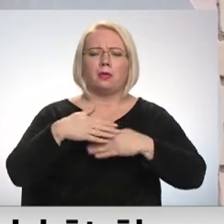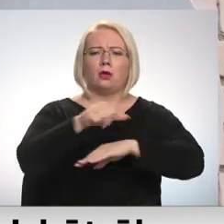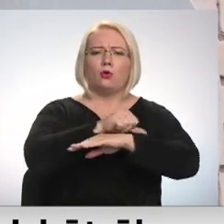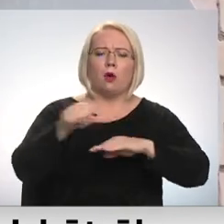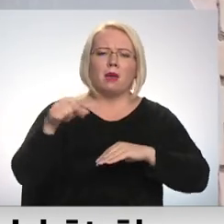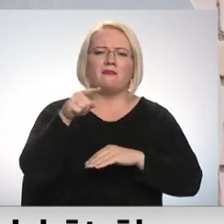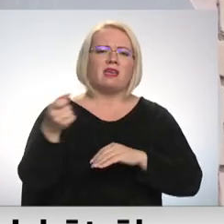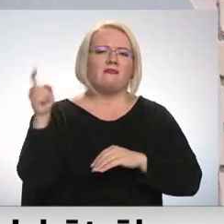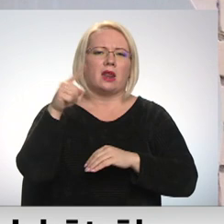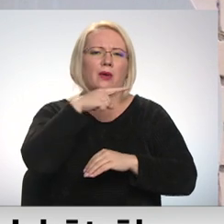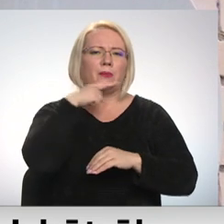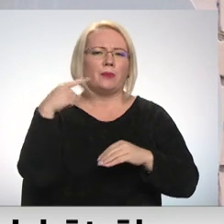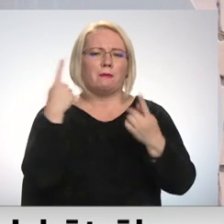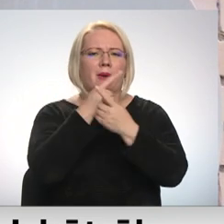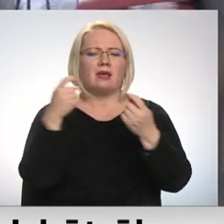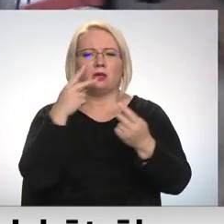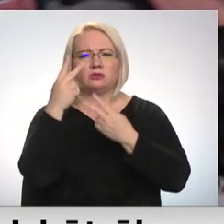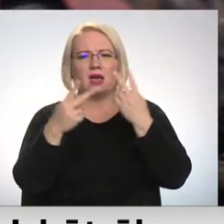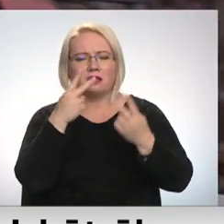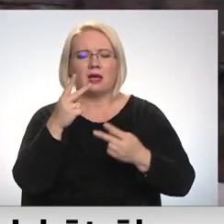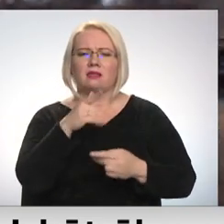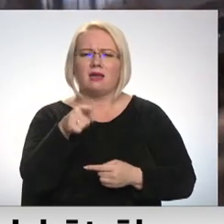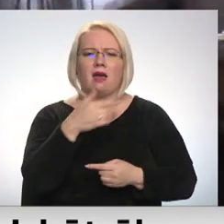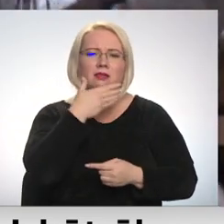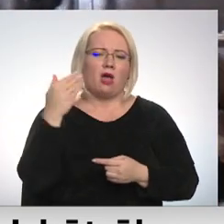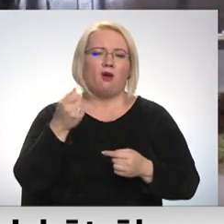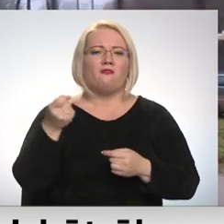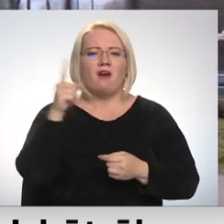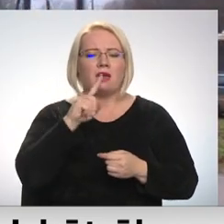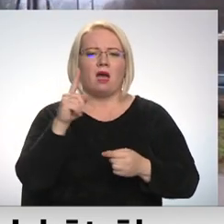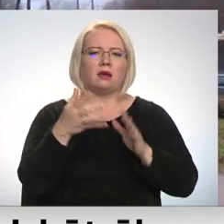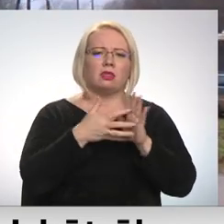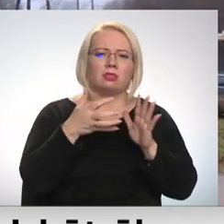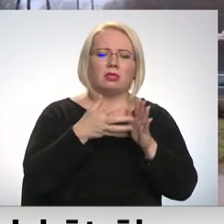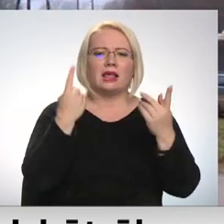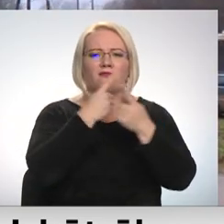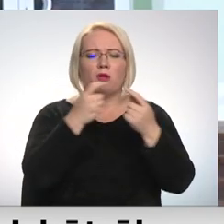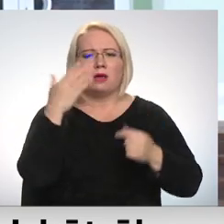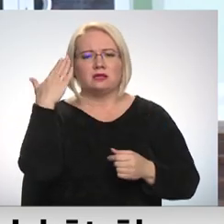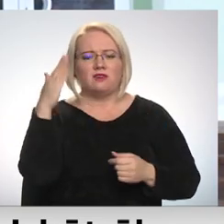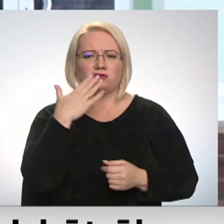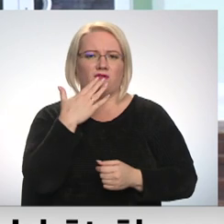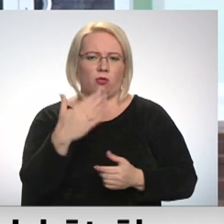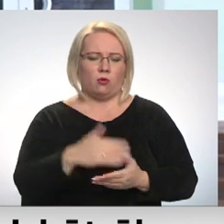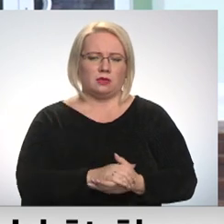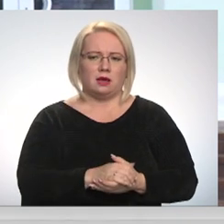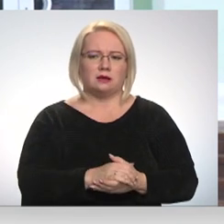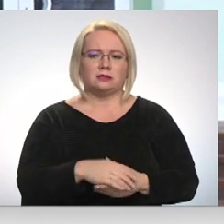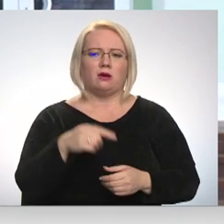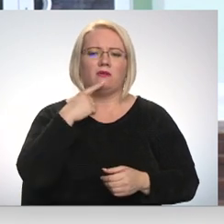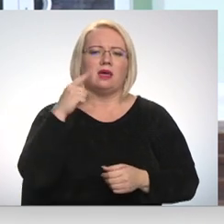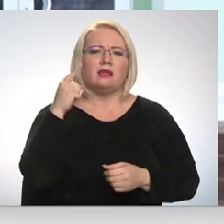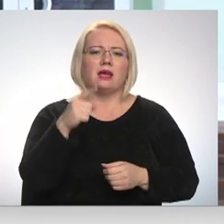pietuvināti mēdī tā gluži nav. Lielākas raizes rada informācijas trūkums svešvalodās. Tas ar kā tas tur likums